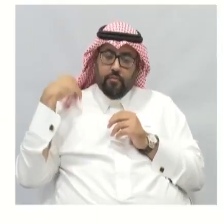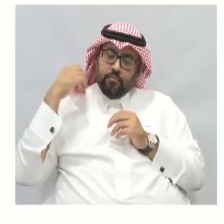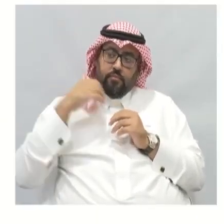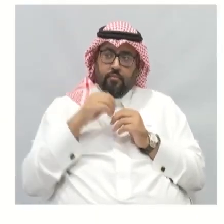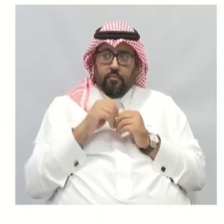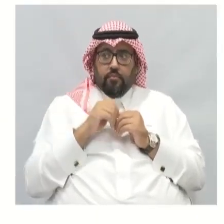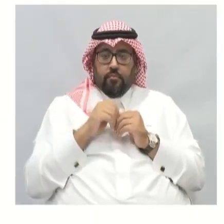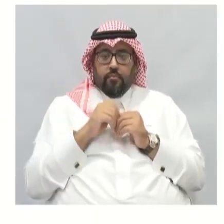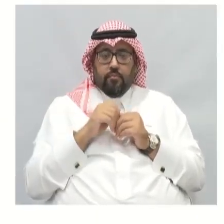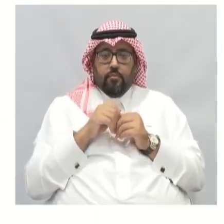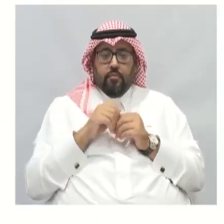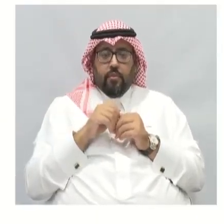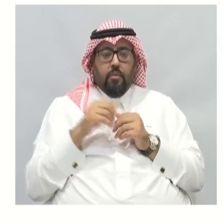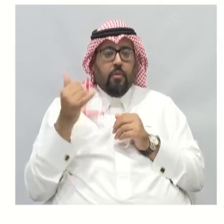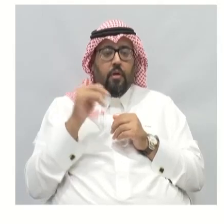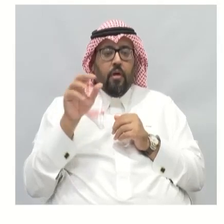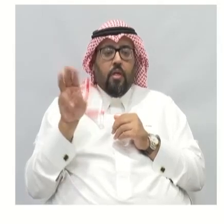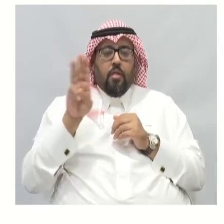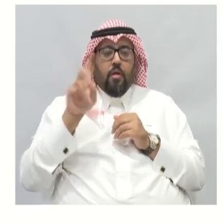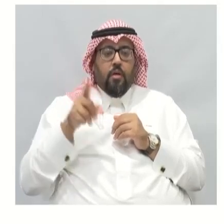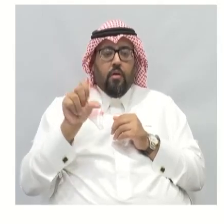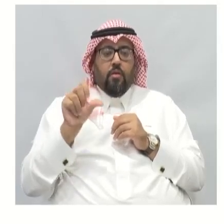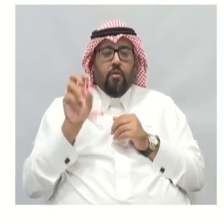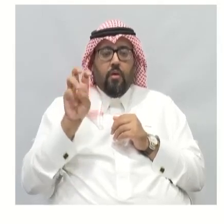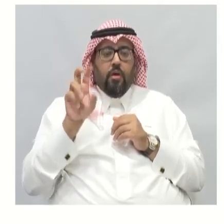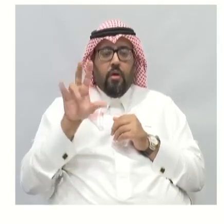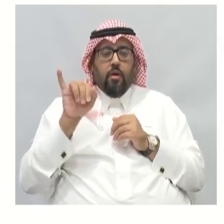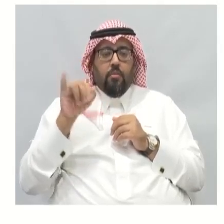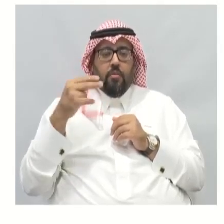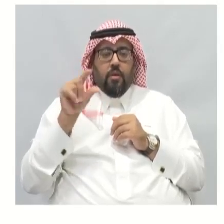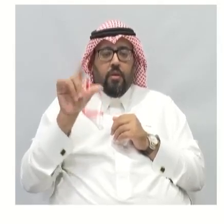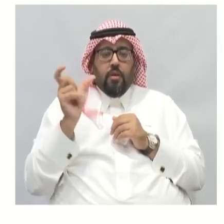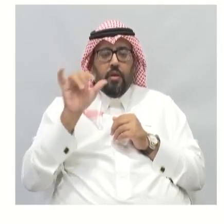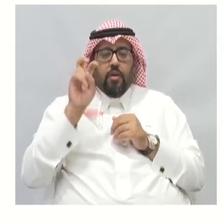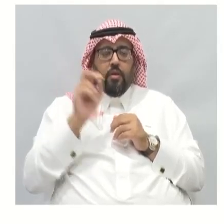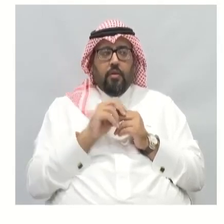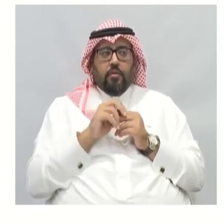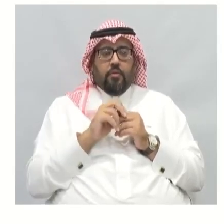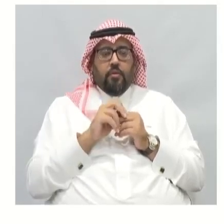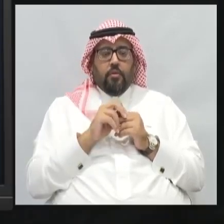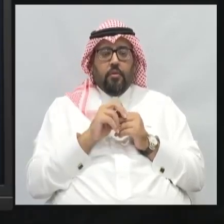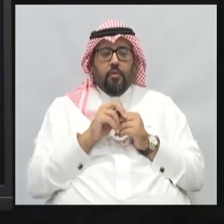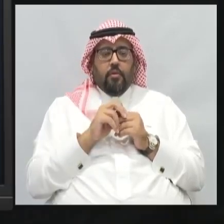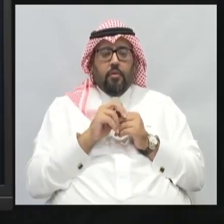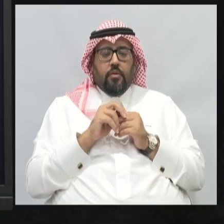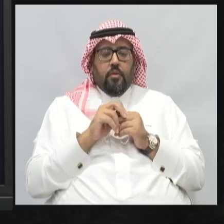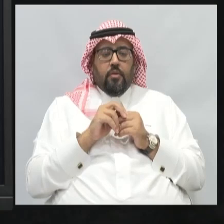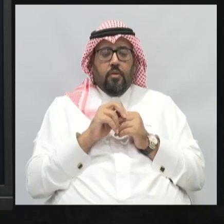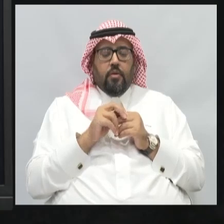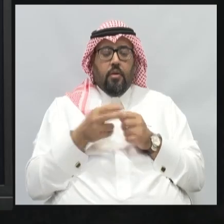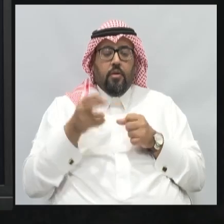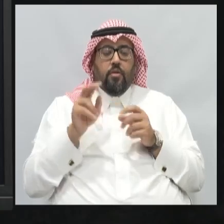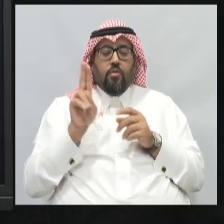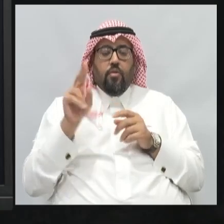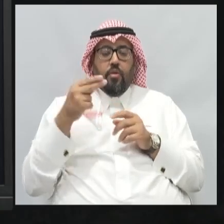والحيواني ايضا من اهم موارد الاقتصاد في الولايات الثروه المعدنيه